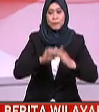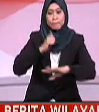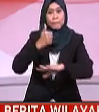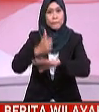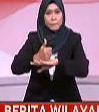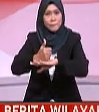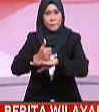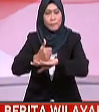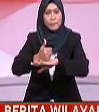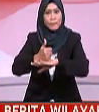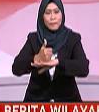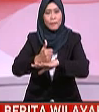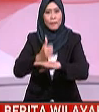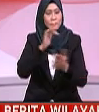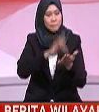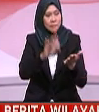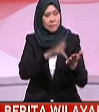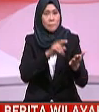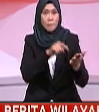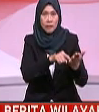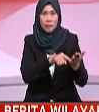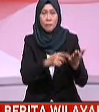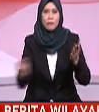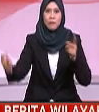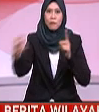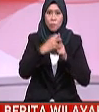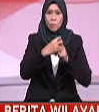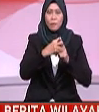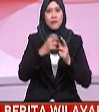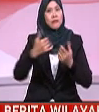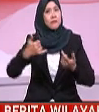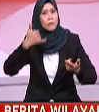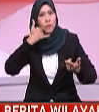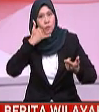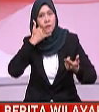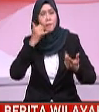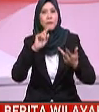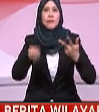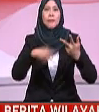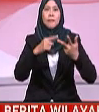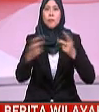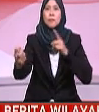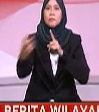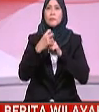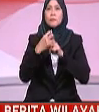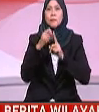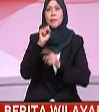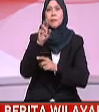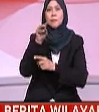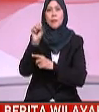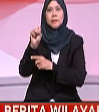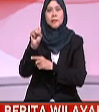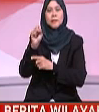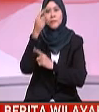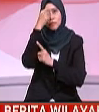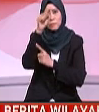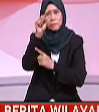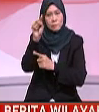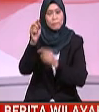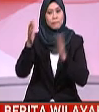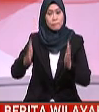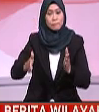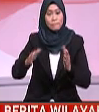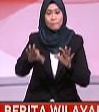janji melalui aplikasi MySejahtera, panggilan telefon dan juga pesanan ringkas SMS kepada mereka